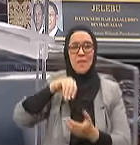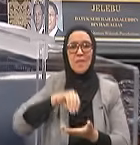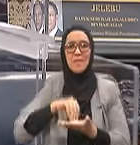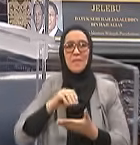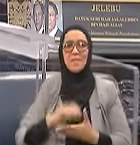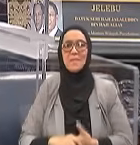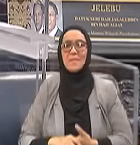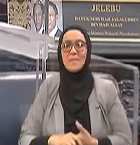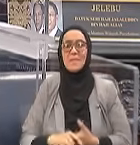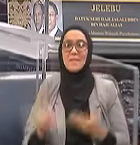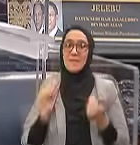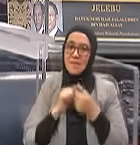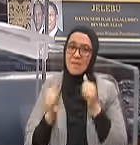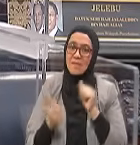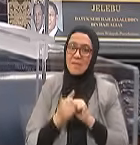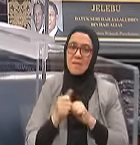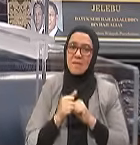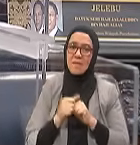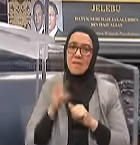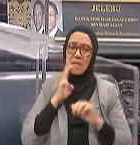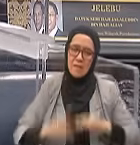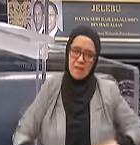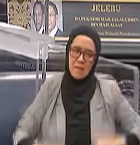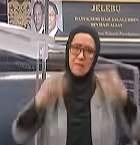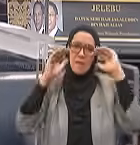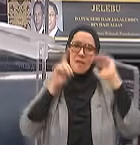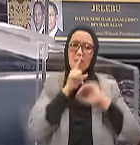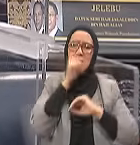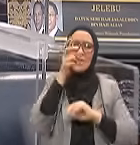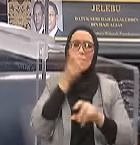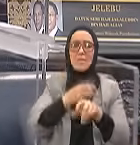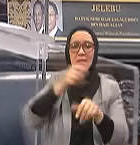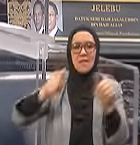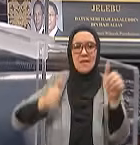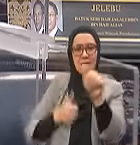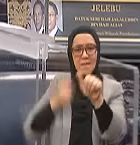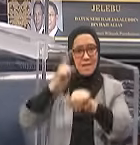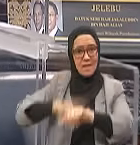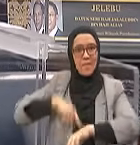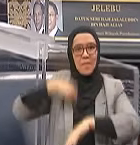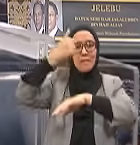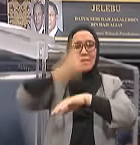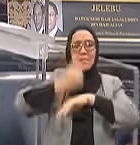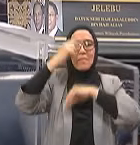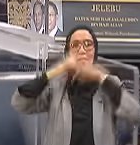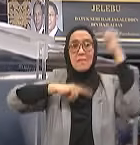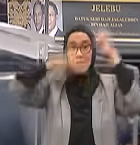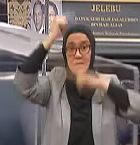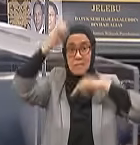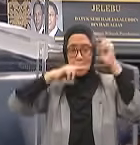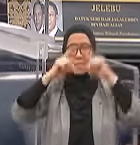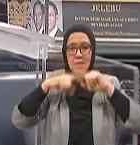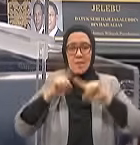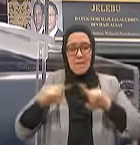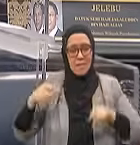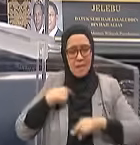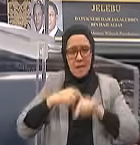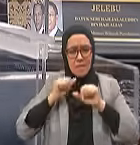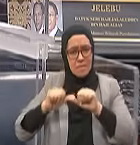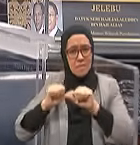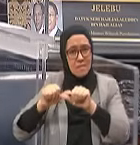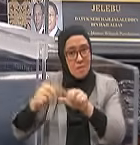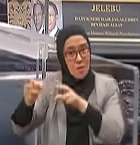masalah banjir sebenarnya susah di elakkan waktu pembinaan dan kita akan sentiasa usahakan supaya insiden banjir itu